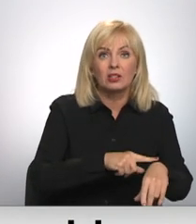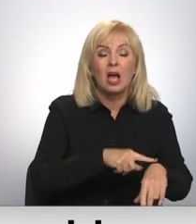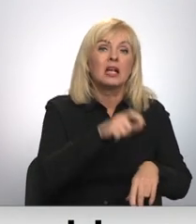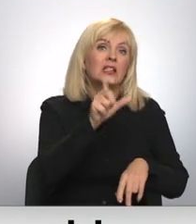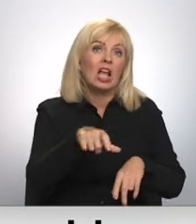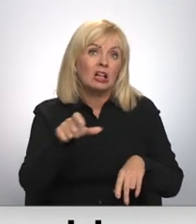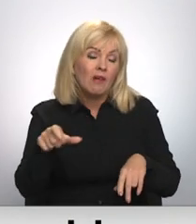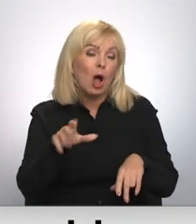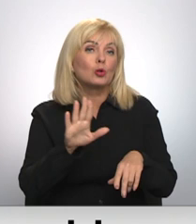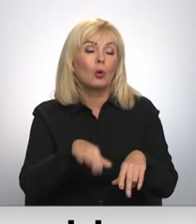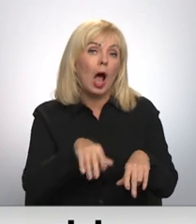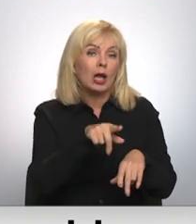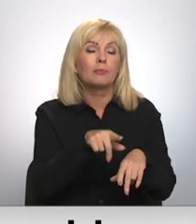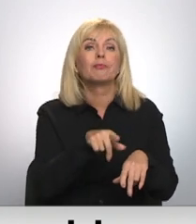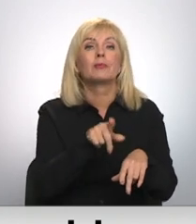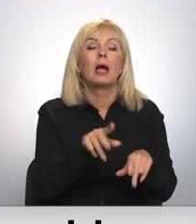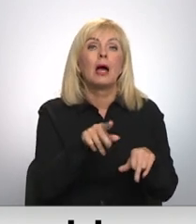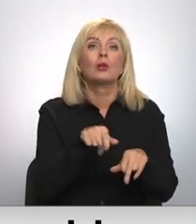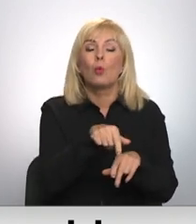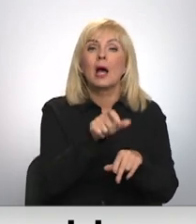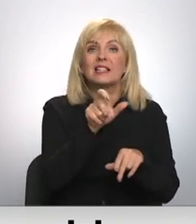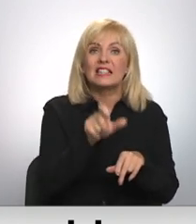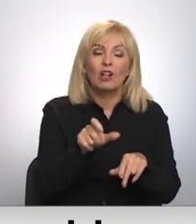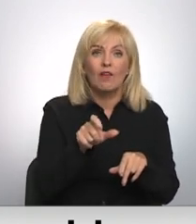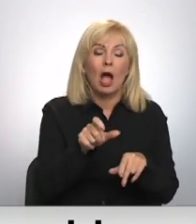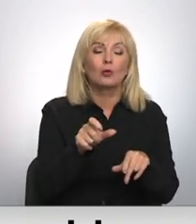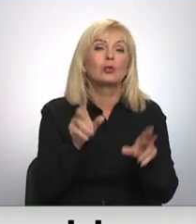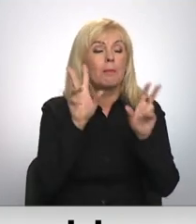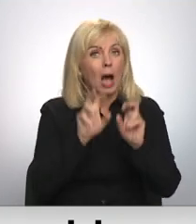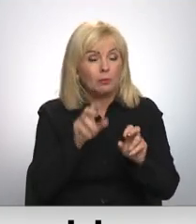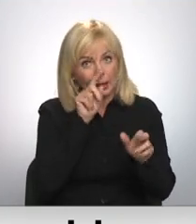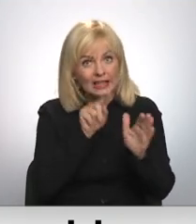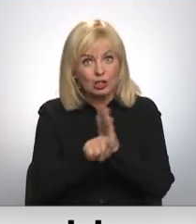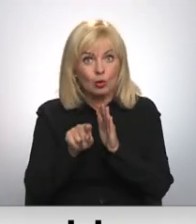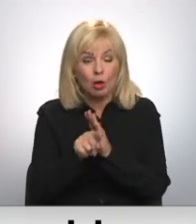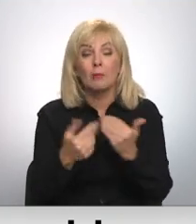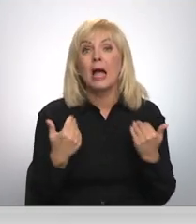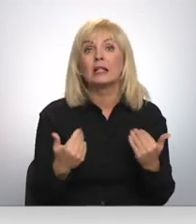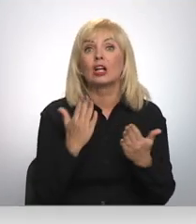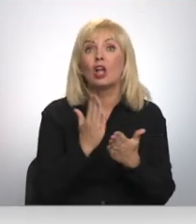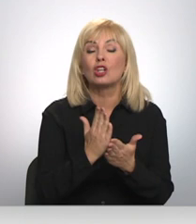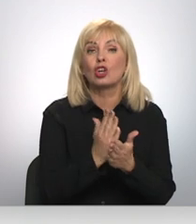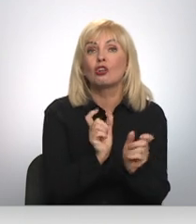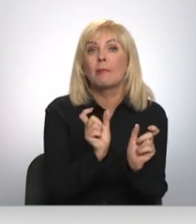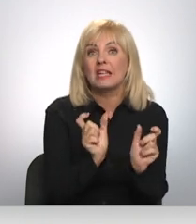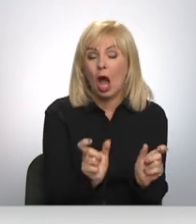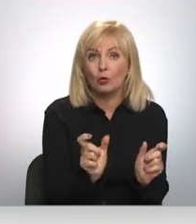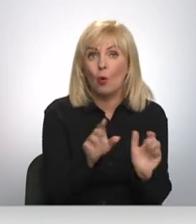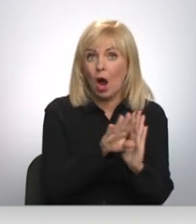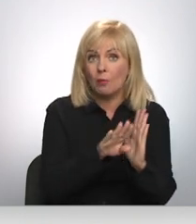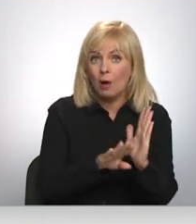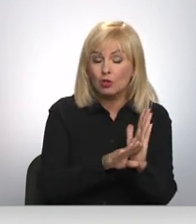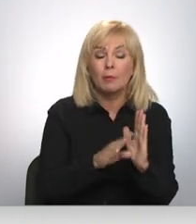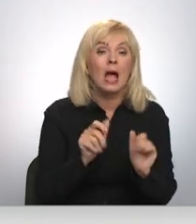mēs varētu šos cilvēkus pirmkārt pārbaudīt un otrkārt izkontrolēt. Šobrīd pie esošajiem ierobežojumiem mēs redzam, ka